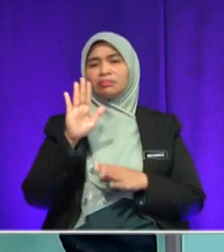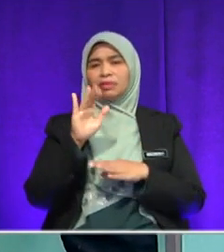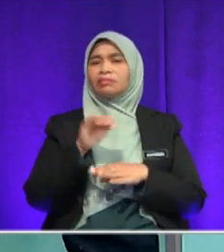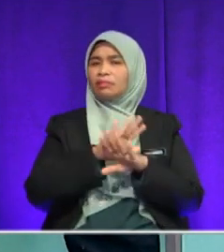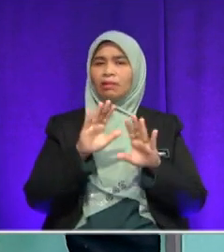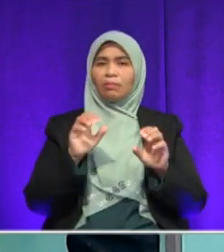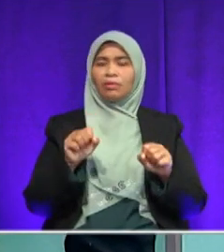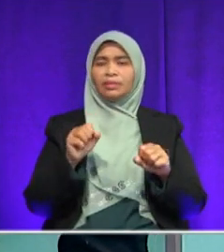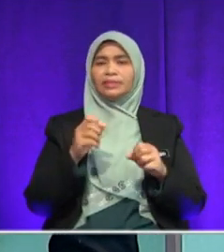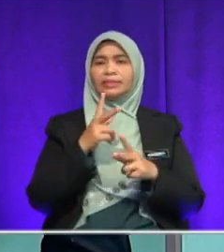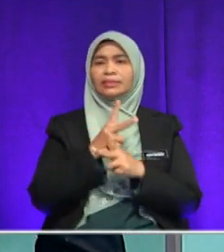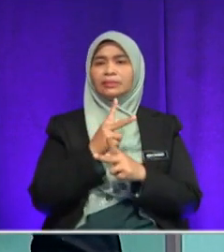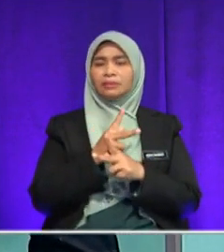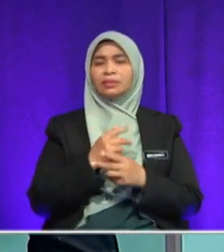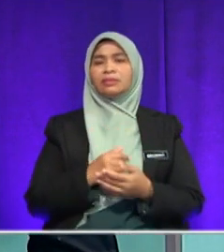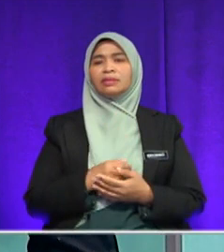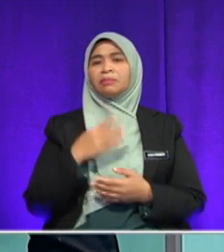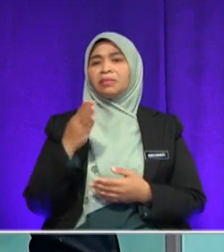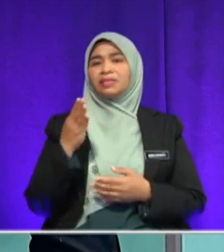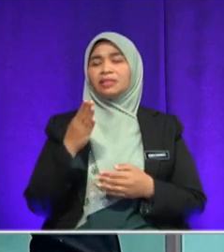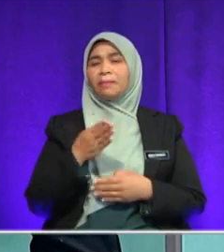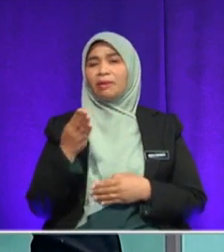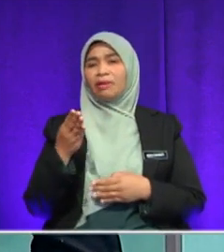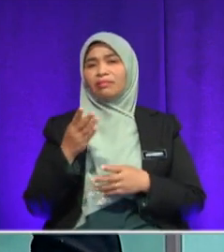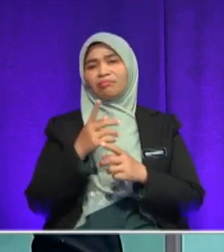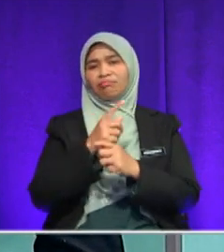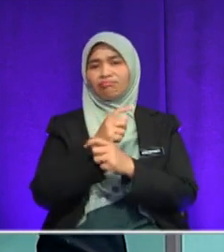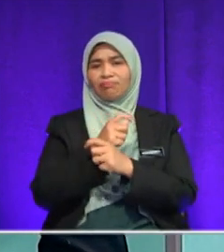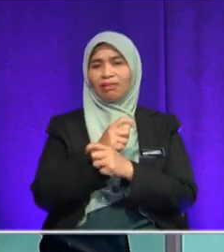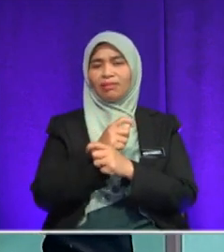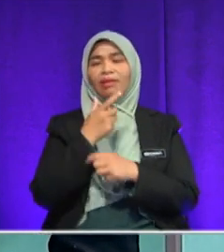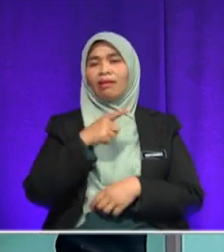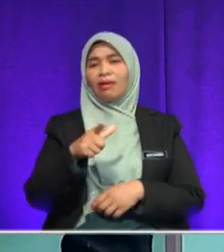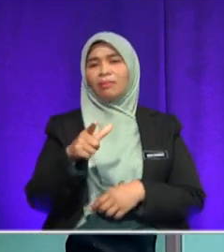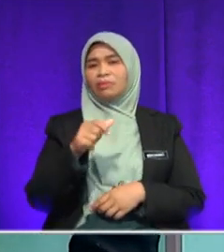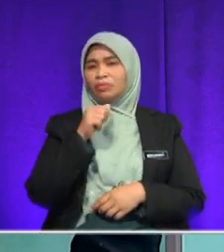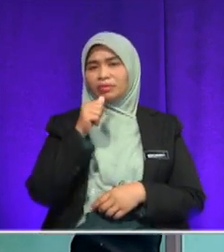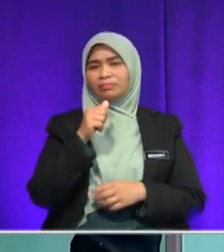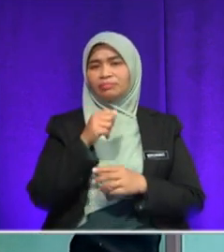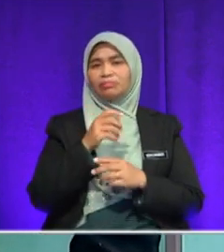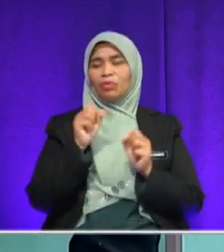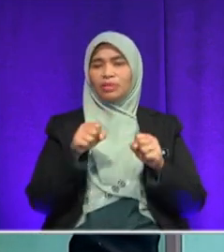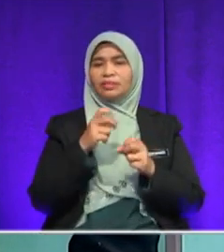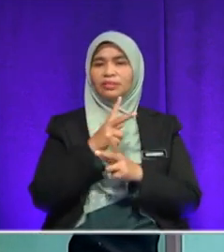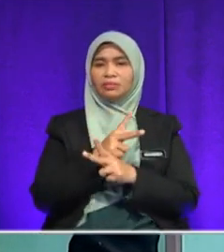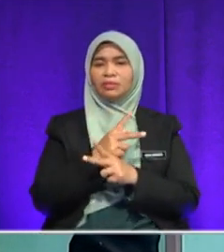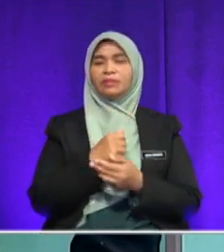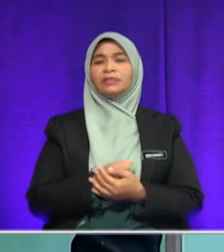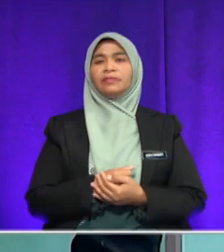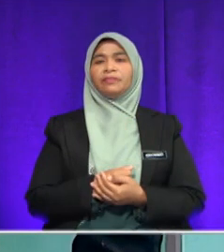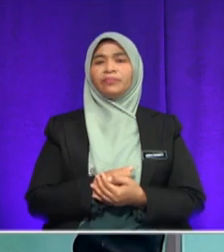Biasanya untuk barang-barang yang tahan lama. Kalau barang yang kurang tahan lama, so kita tak boleh beli awal. Biasanya menyebabkan barang akan